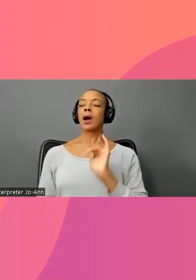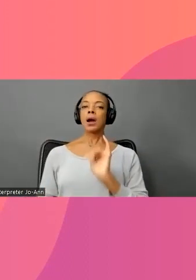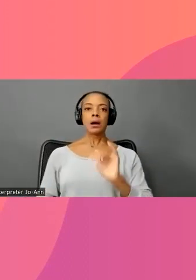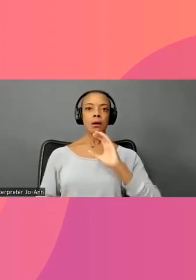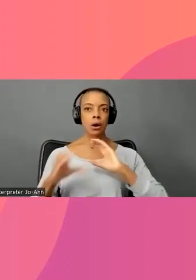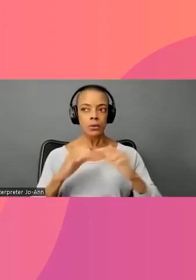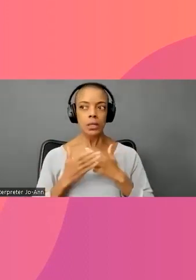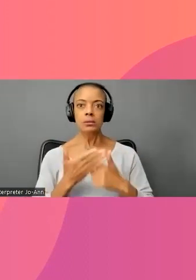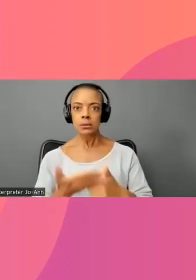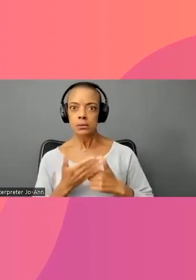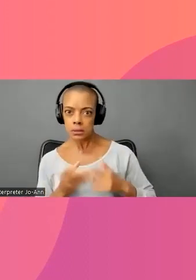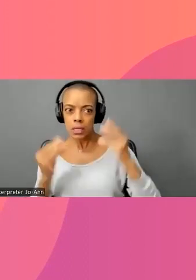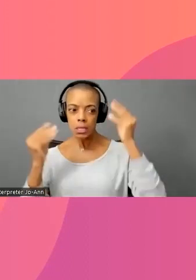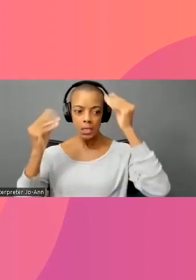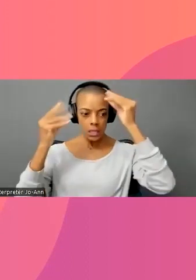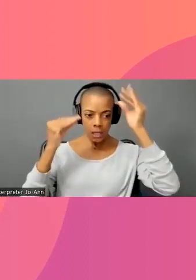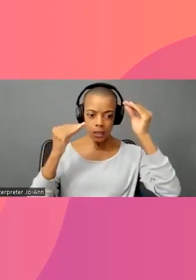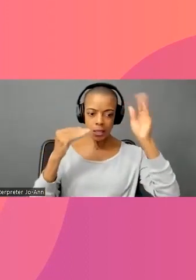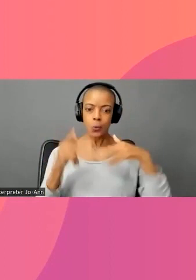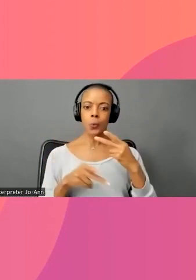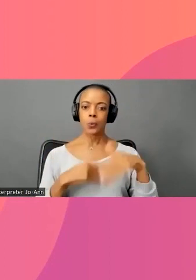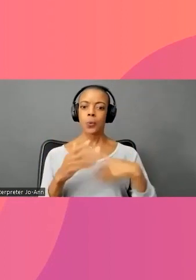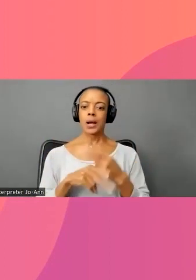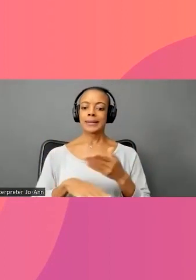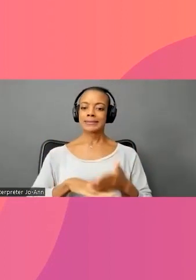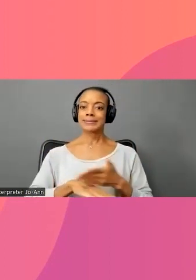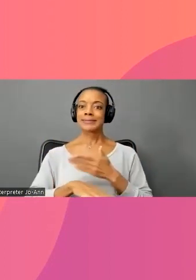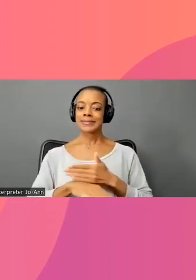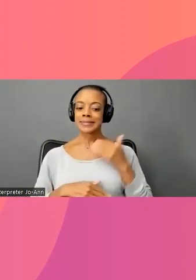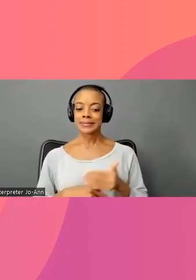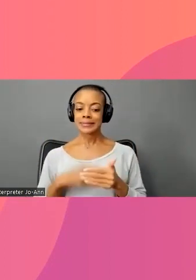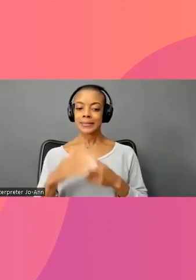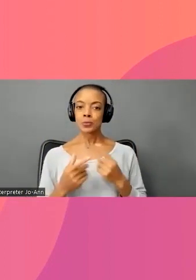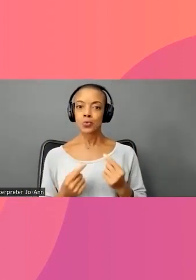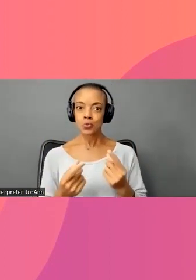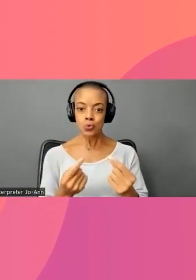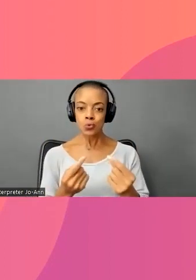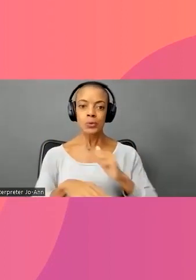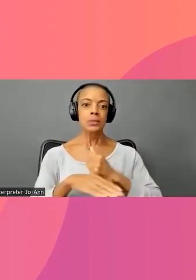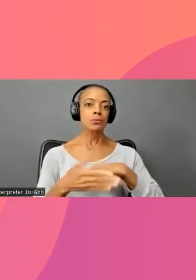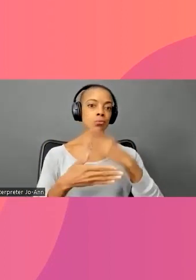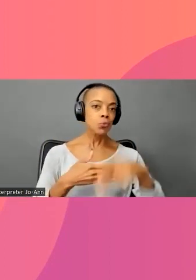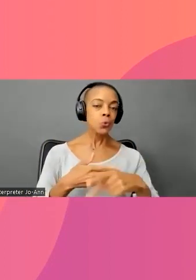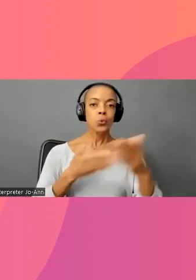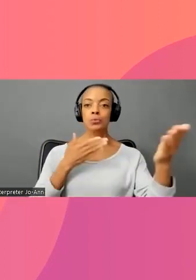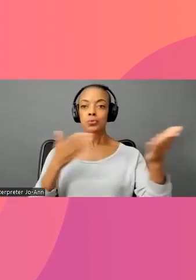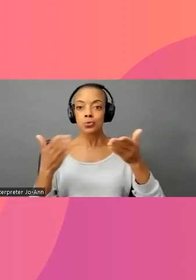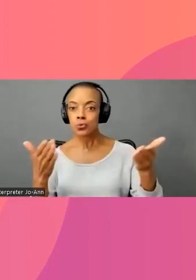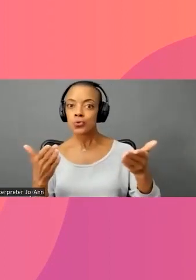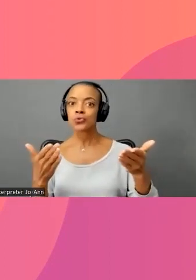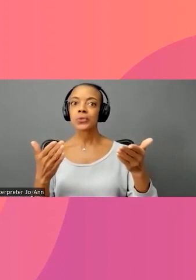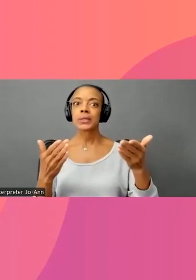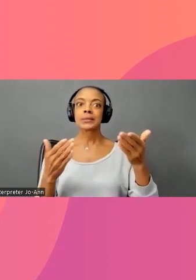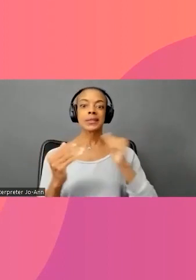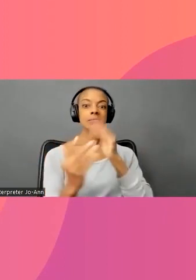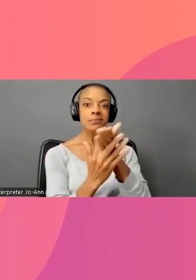personnes noires. Et là, on peut commencer à penser de manière plus critique quant aux mesures à prendre, aux programmes, aux services